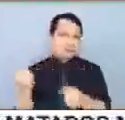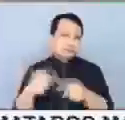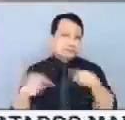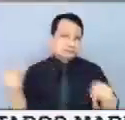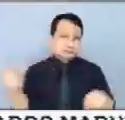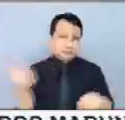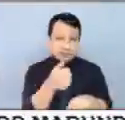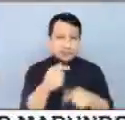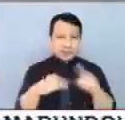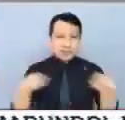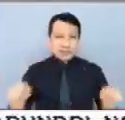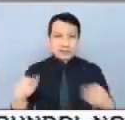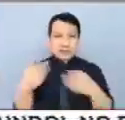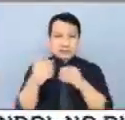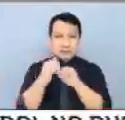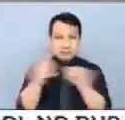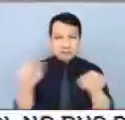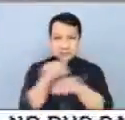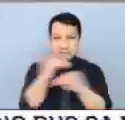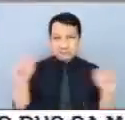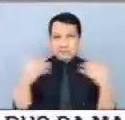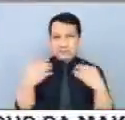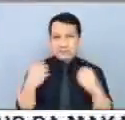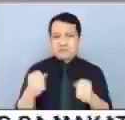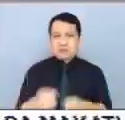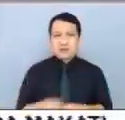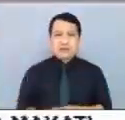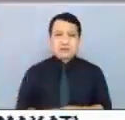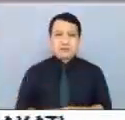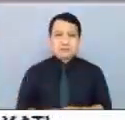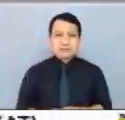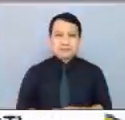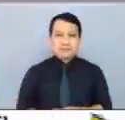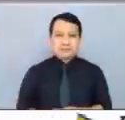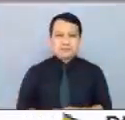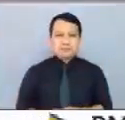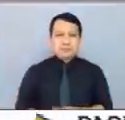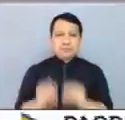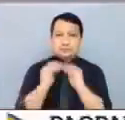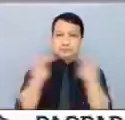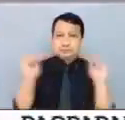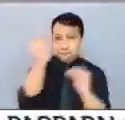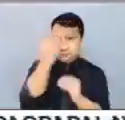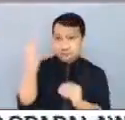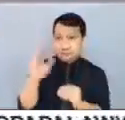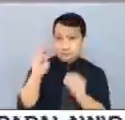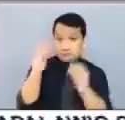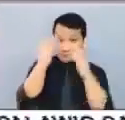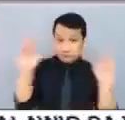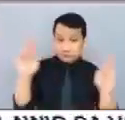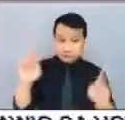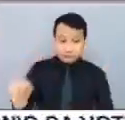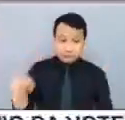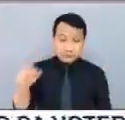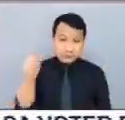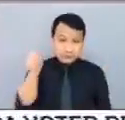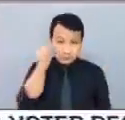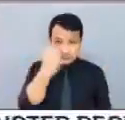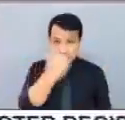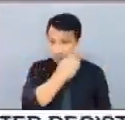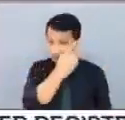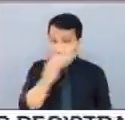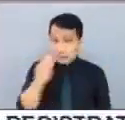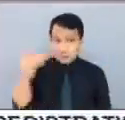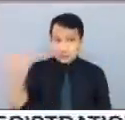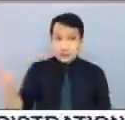Effective pa ba ang ginagawang kampanya ngayon ng mga ito na nagpapahiwatig na tatakbo sa pagkapresidente